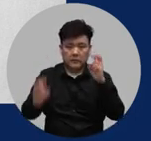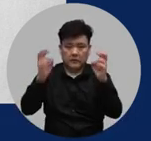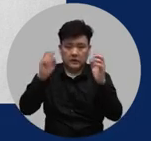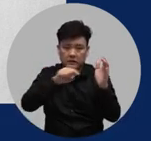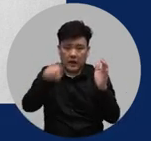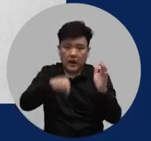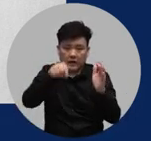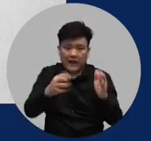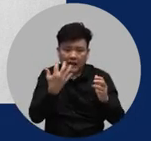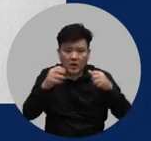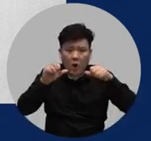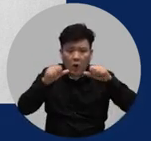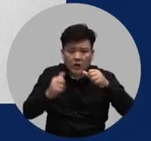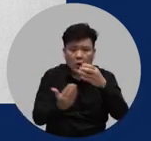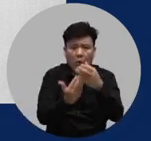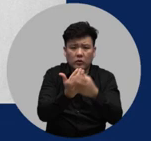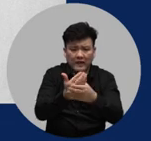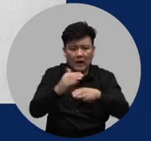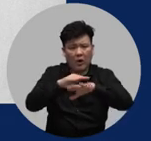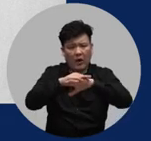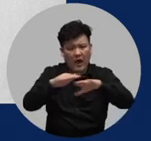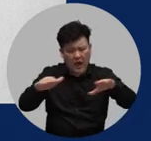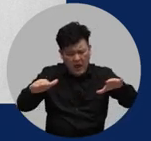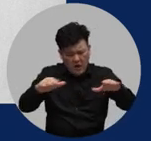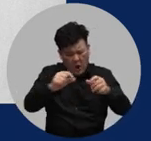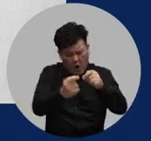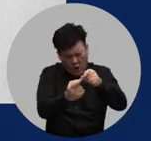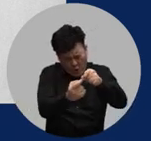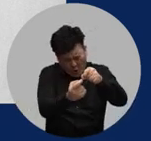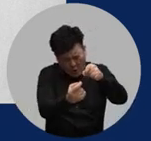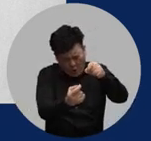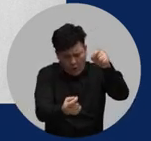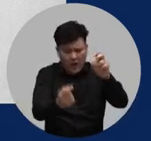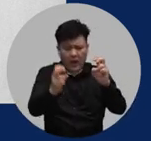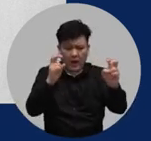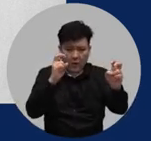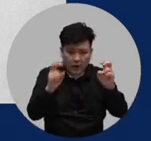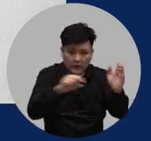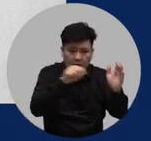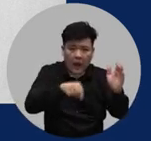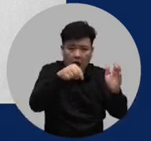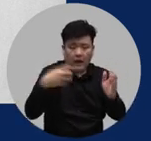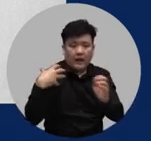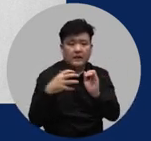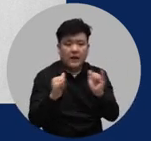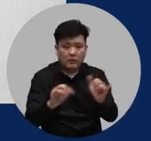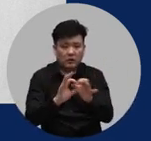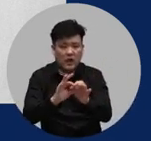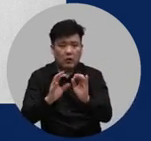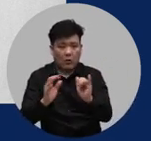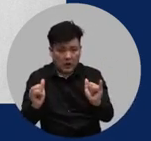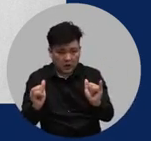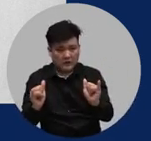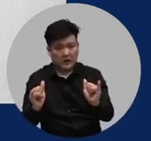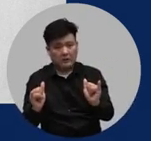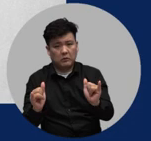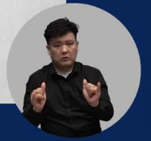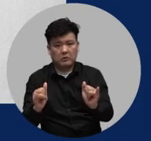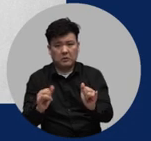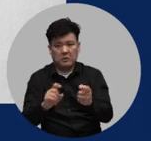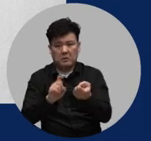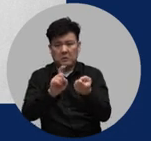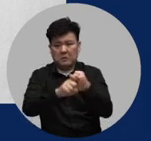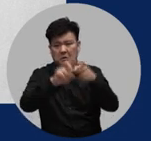직장 내 성희롱 사건은 해결 과정이 오래 걸리고 사내 담당자 및 관련자들로부터 지지를 받지 못하는